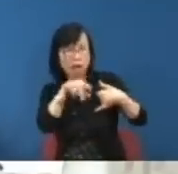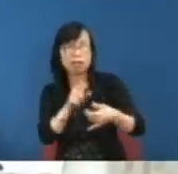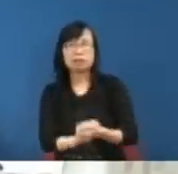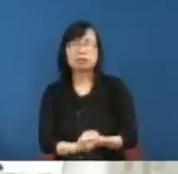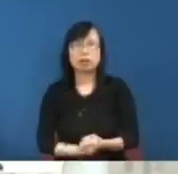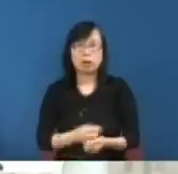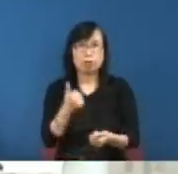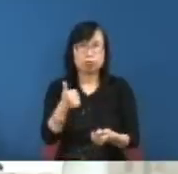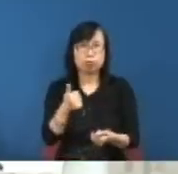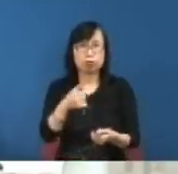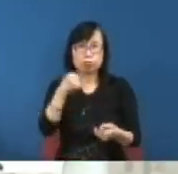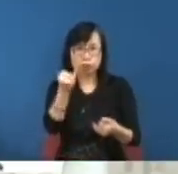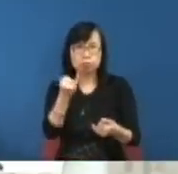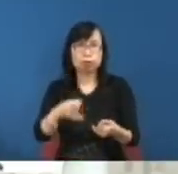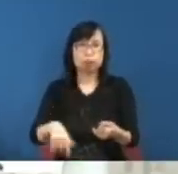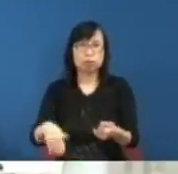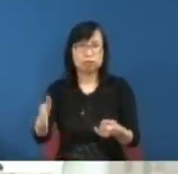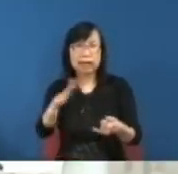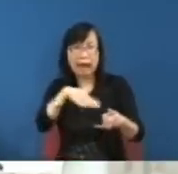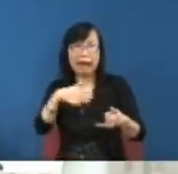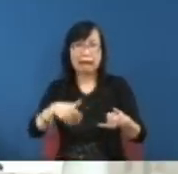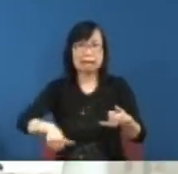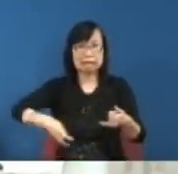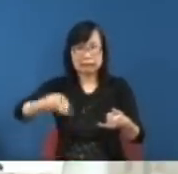要，係咪啊？俾呢個